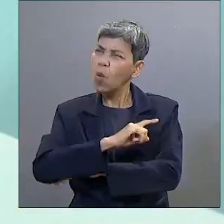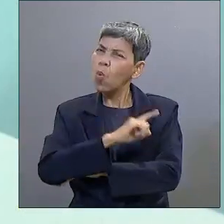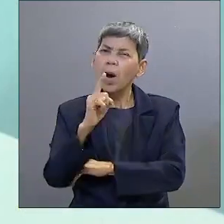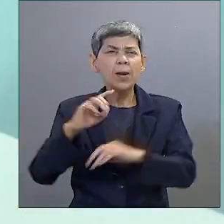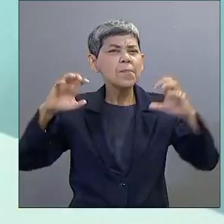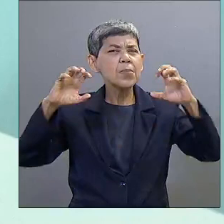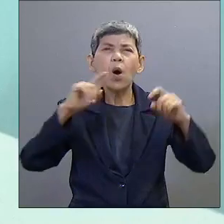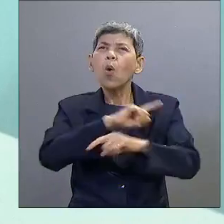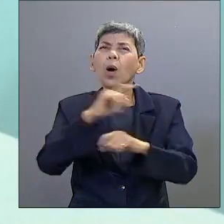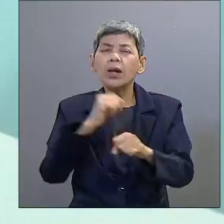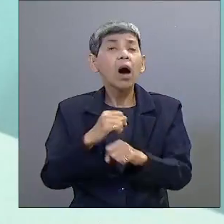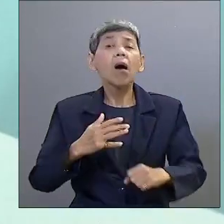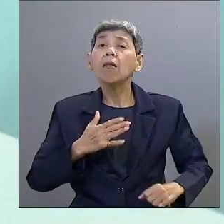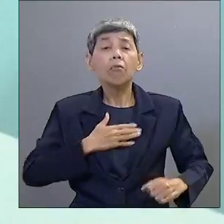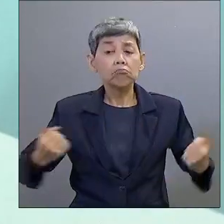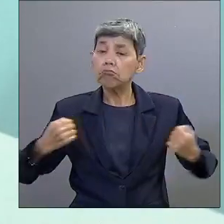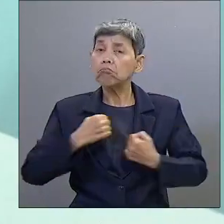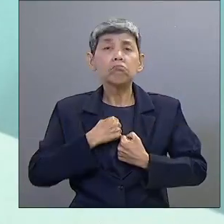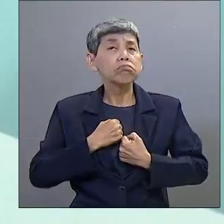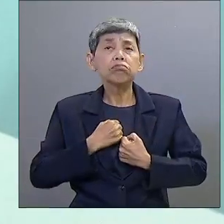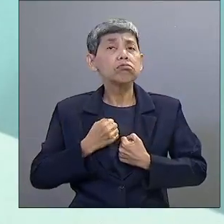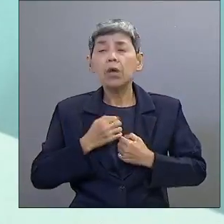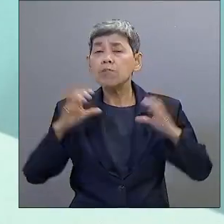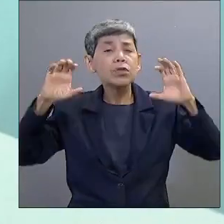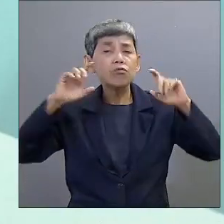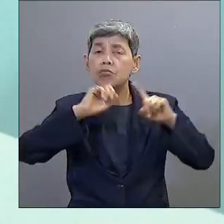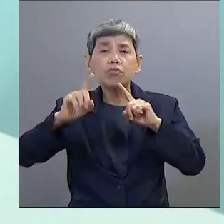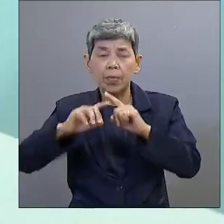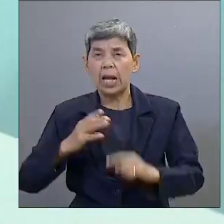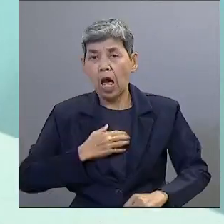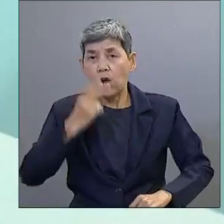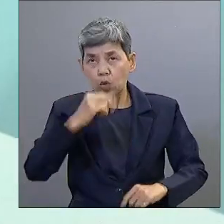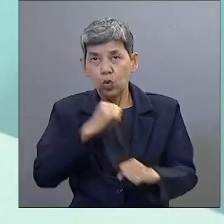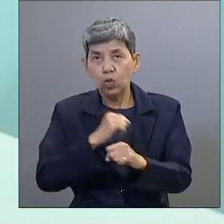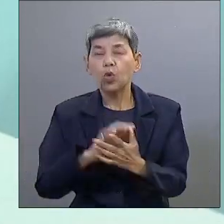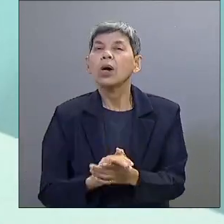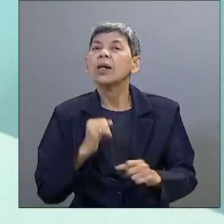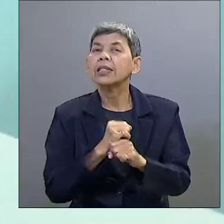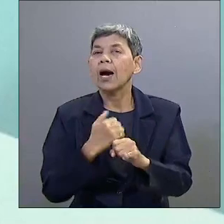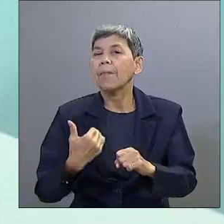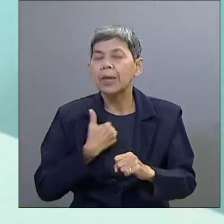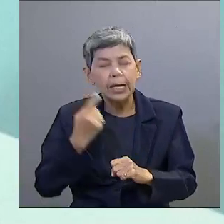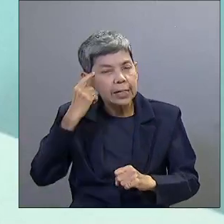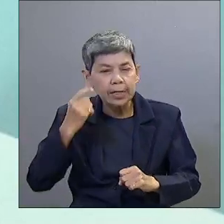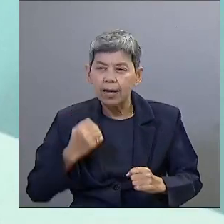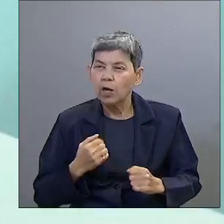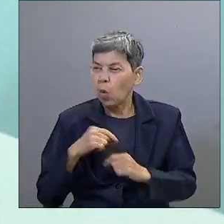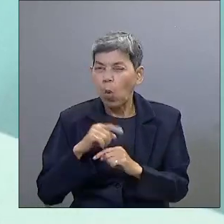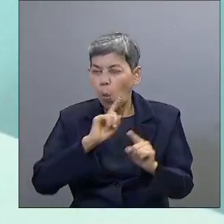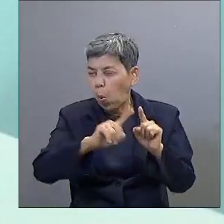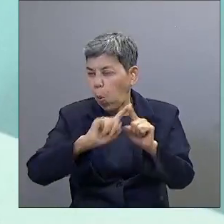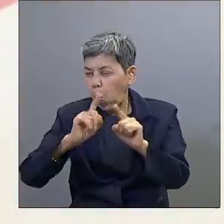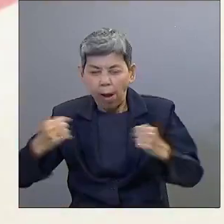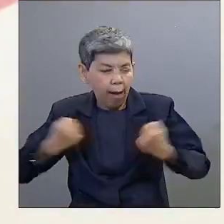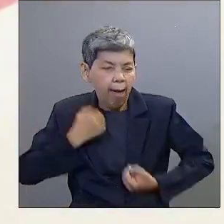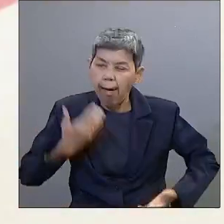วีนจะเป็นวันที่เอ้ยเราแต่งกายเป็นนี้ต่างๆแต่จริงๆยูมองว่ามันเป็นวัน International Cosplay ค่ะ ใช่ คือหมายความว่า อยากแ